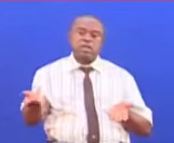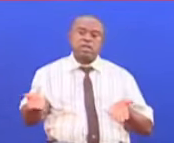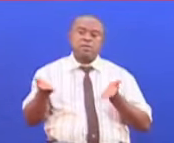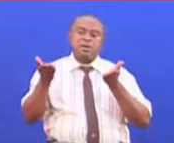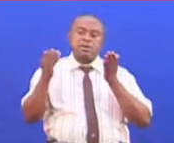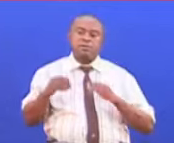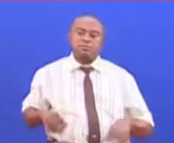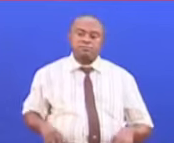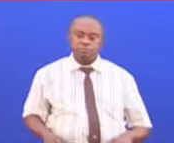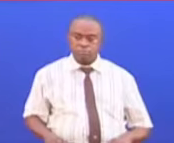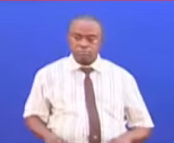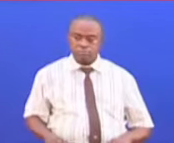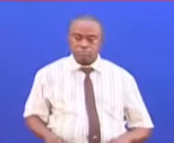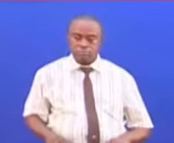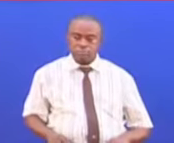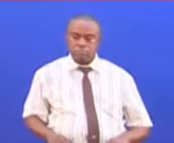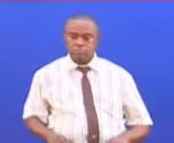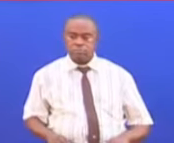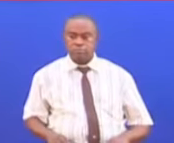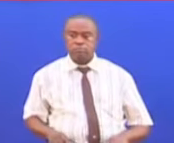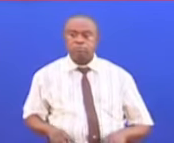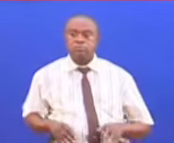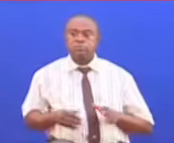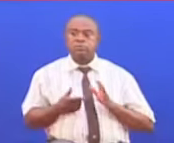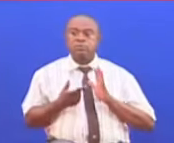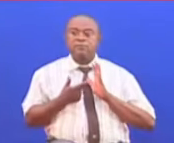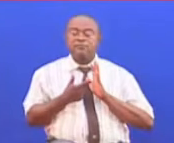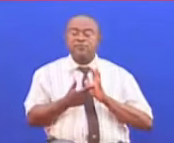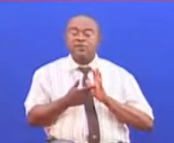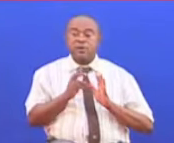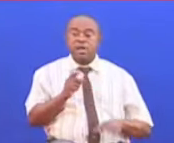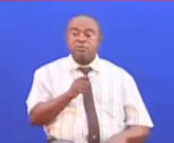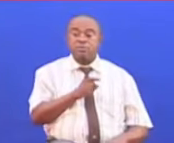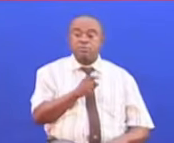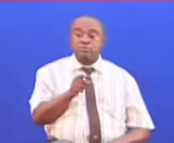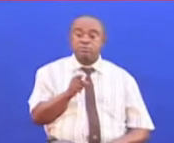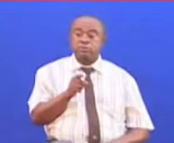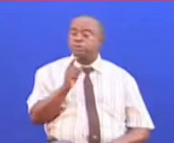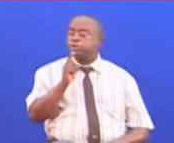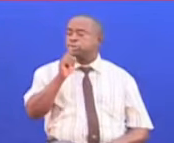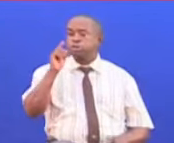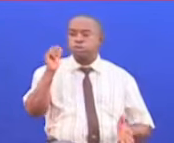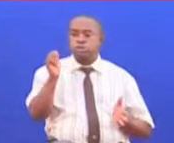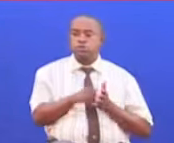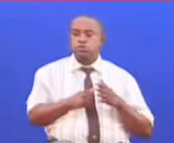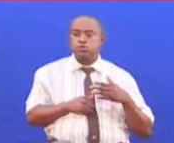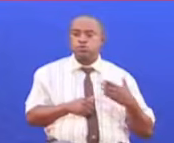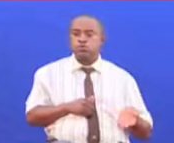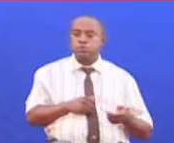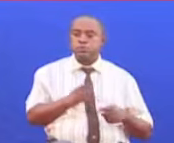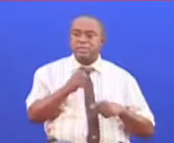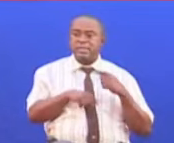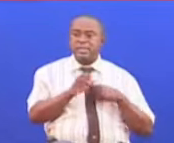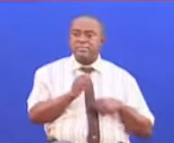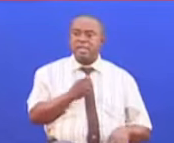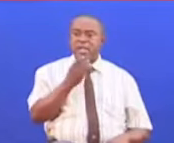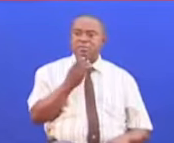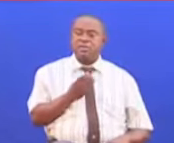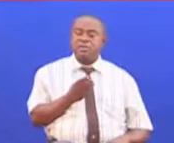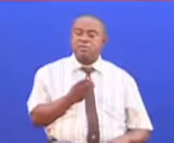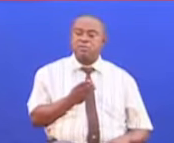endo mfo Ya halm shau ambaza ni sugu ambaza kwa miak mitat murul hio